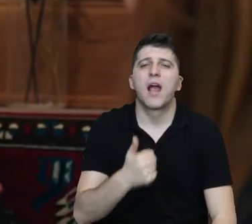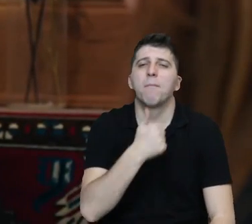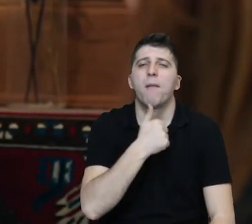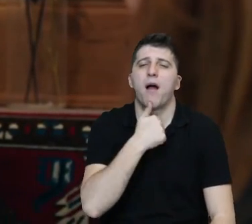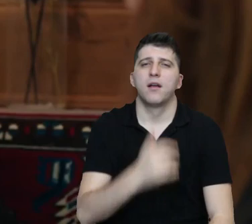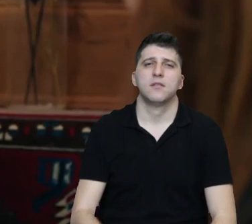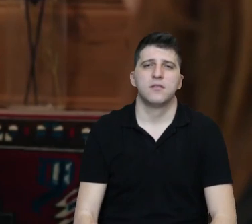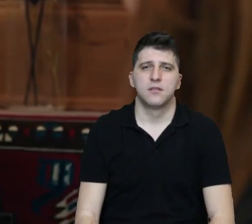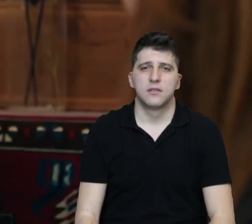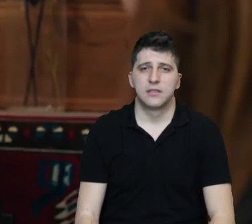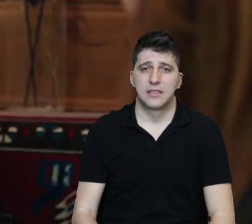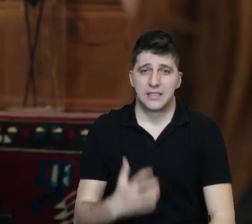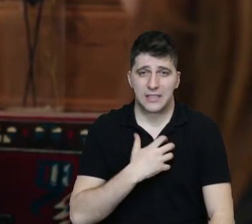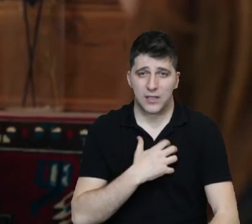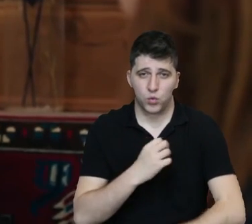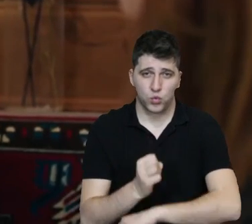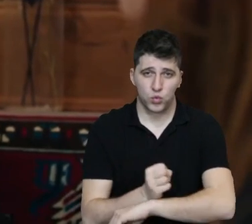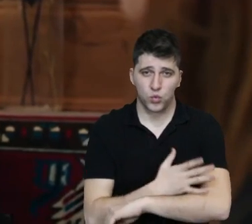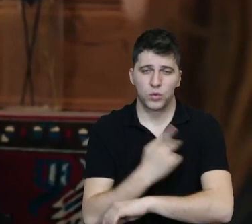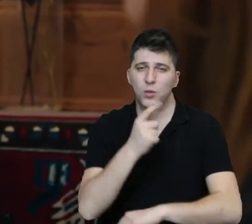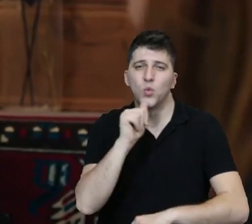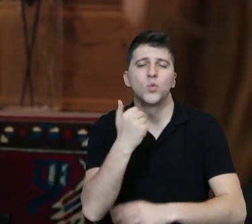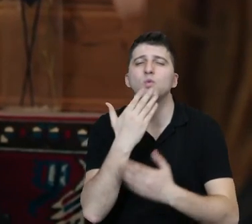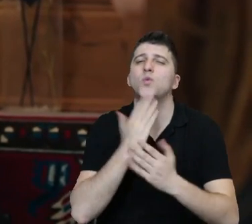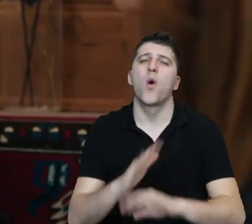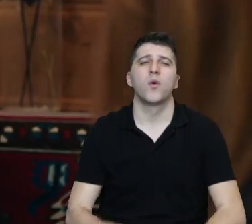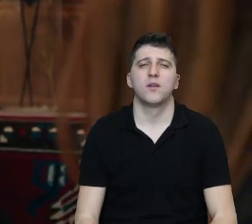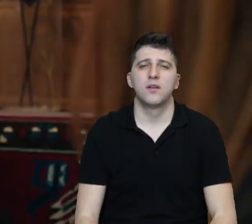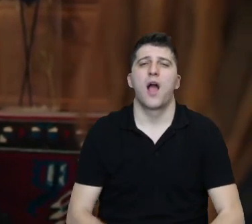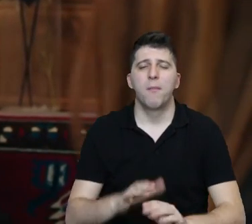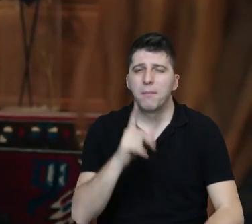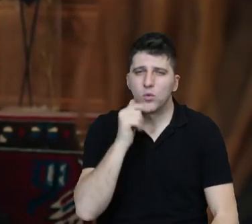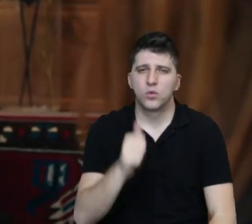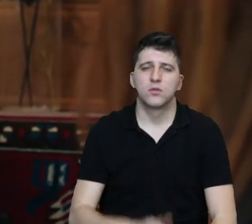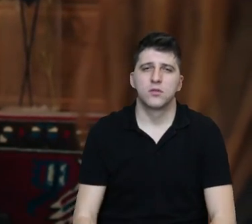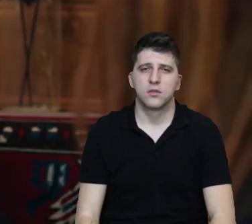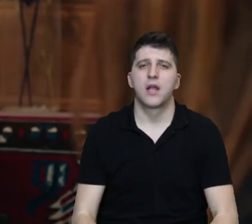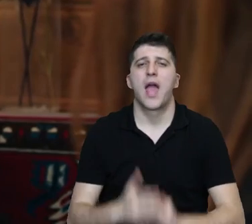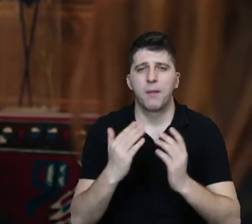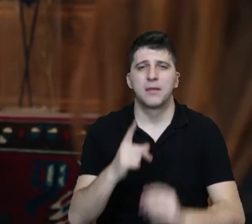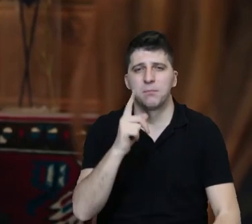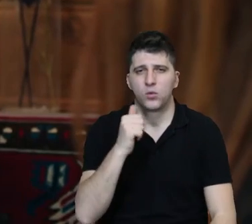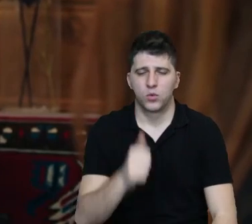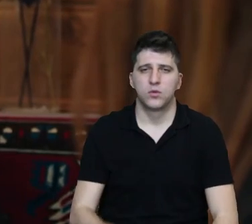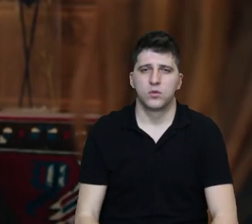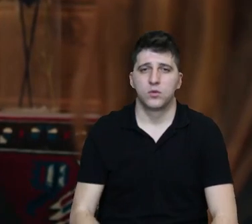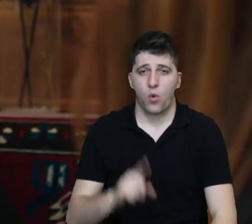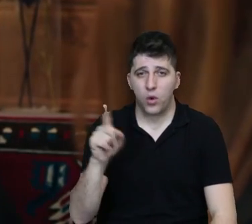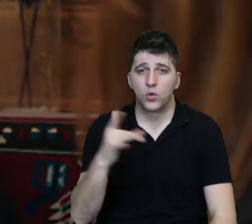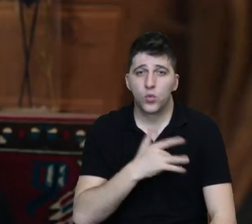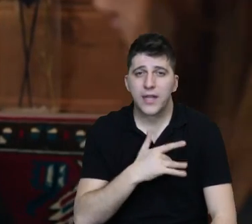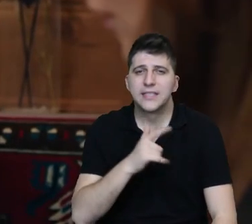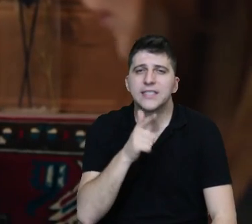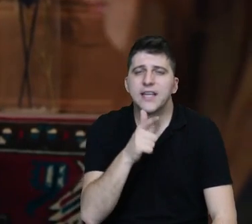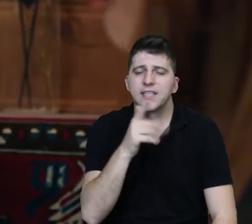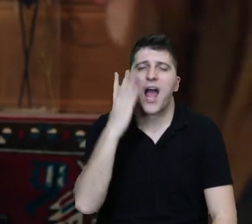ki kendi duygularını yaşayacak lüksü yok. Ama bir gün, elbet bir gün o da yüreğinin